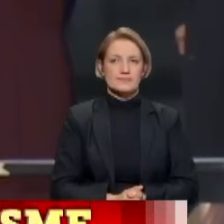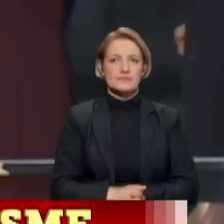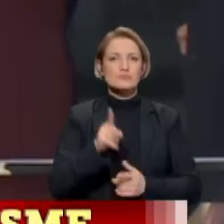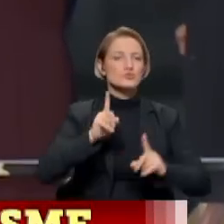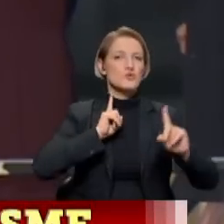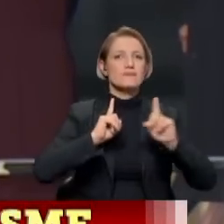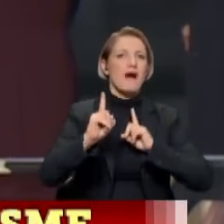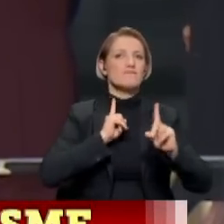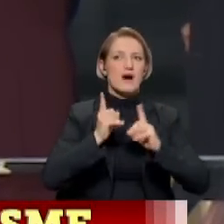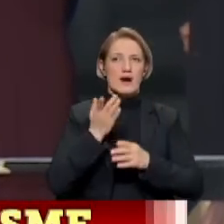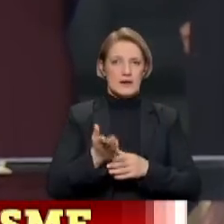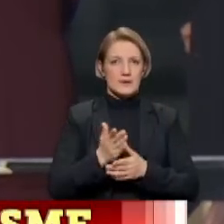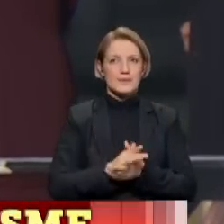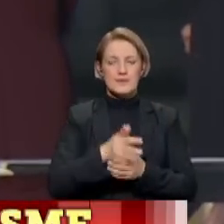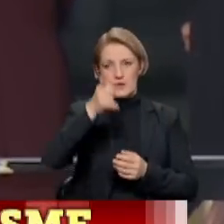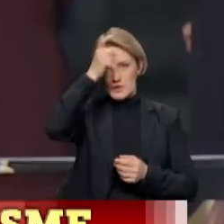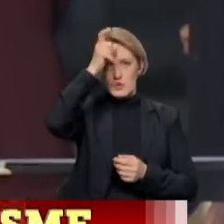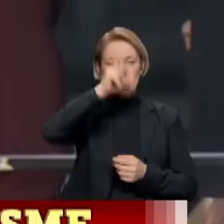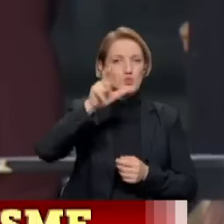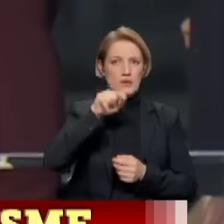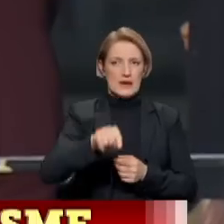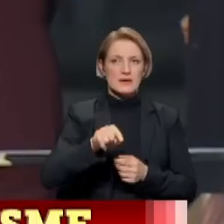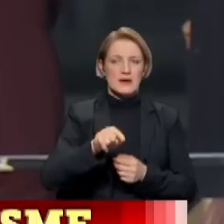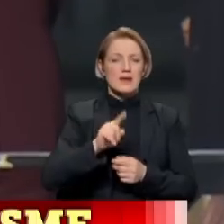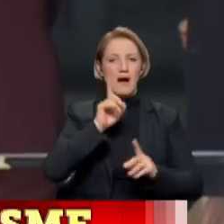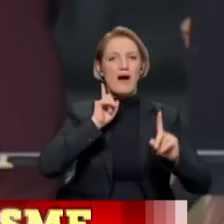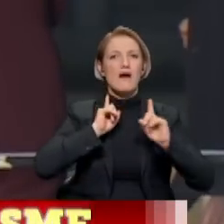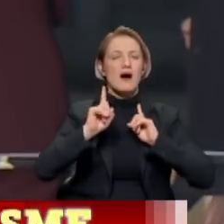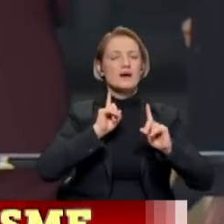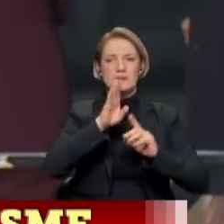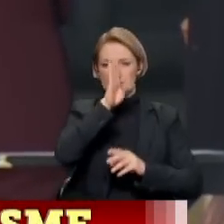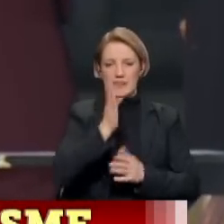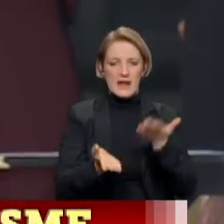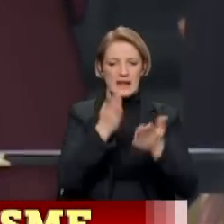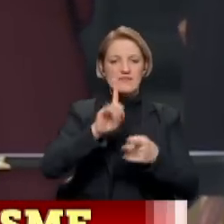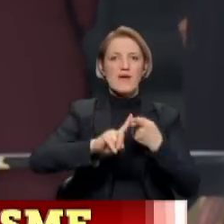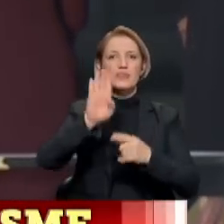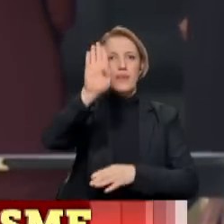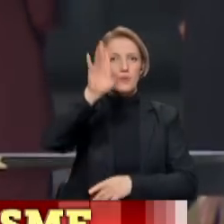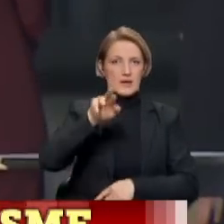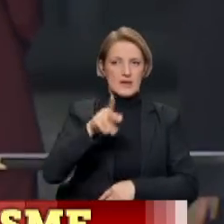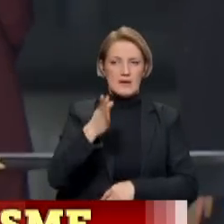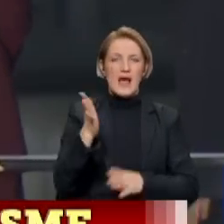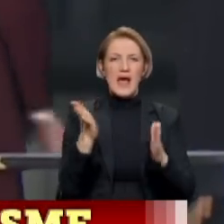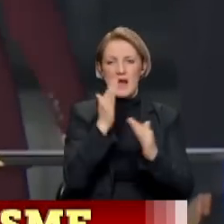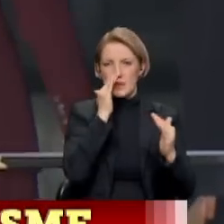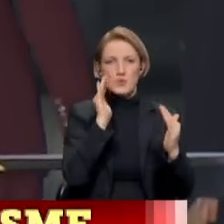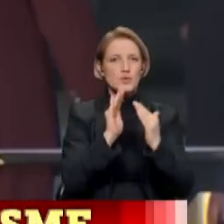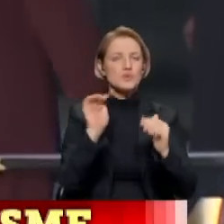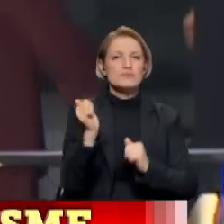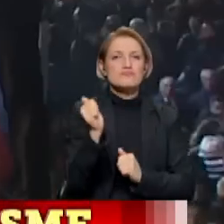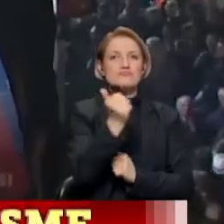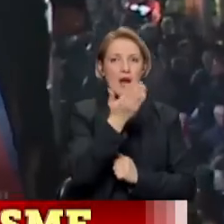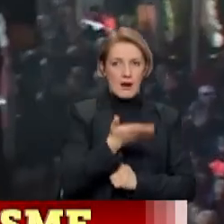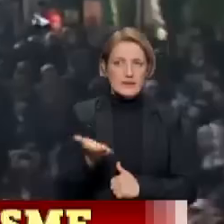Bu dava ülkeye adalet ve demokrasi gibi en ulvi değerleri